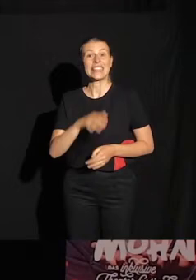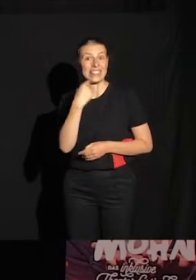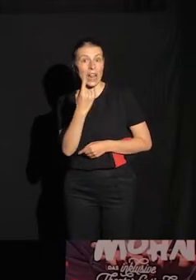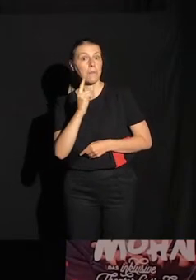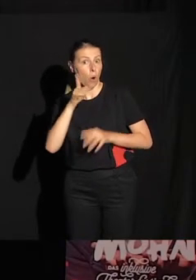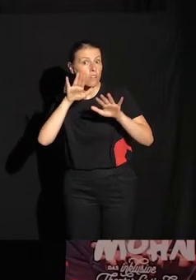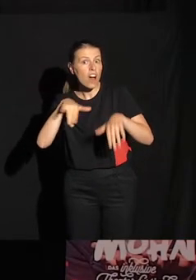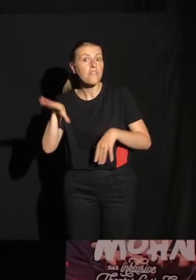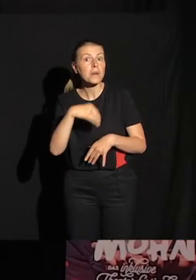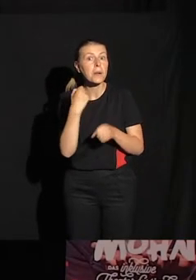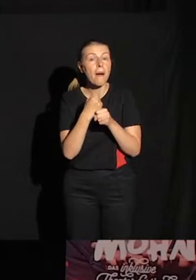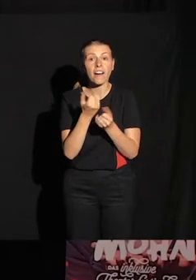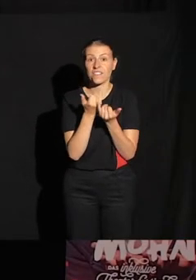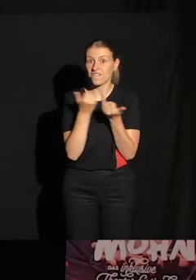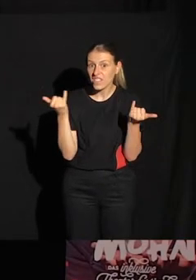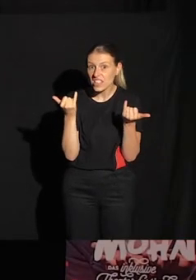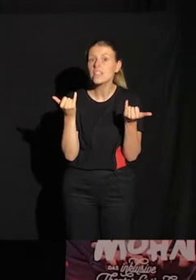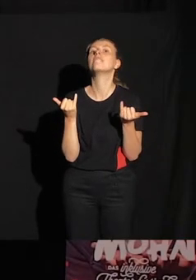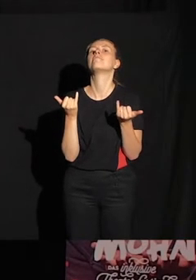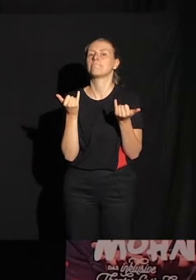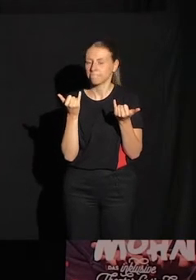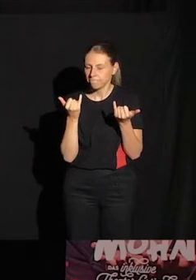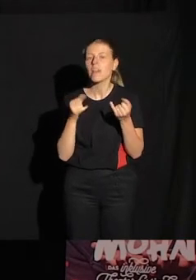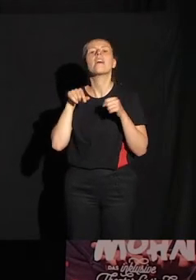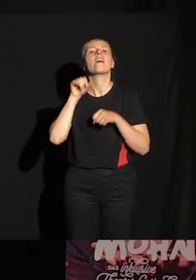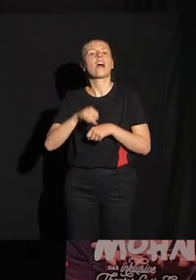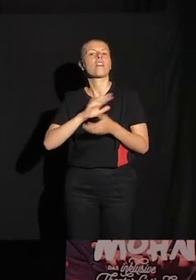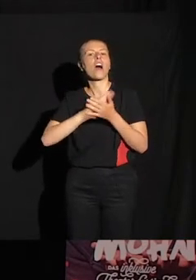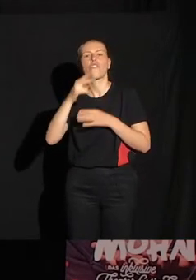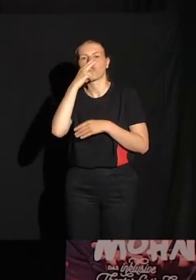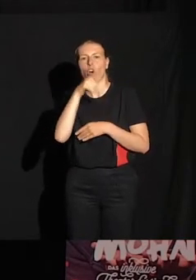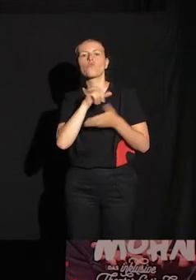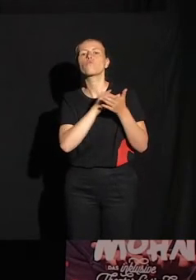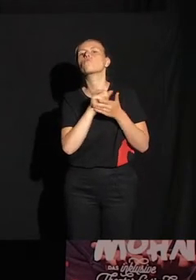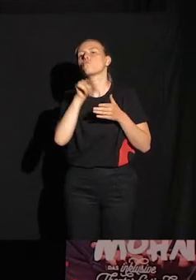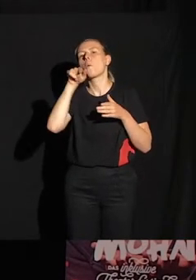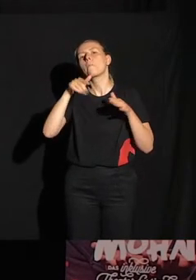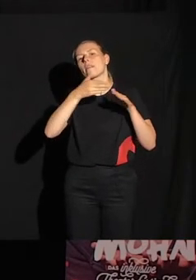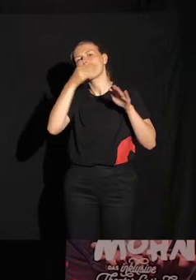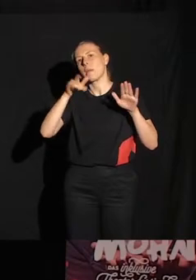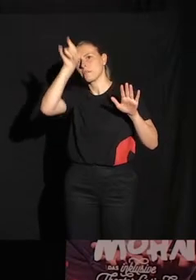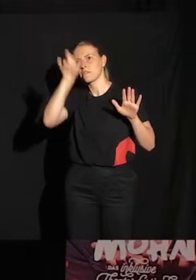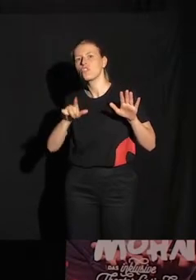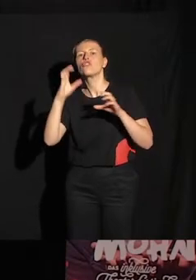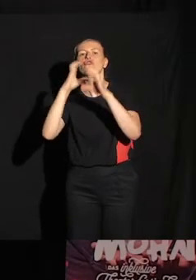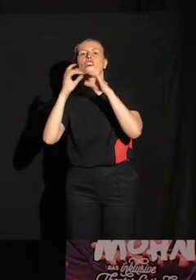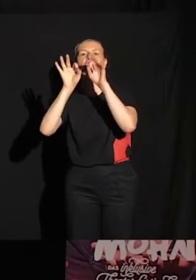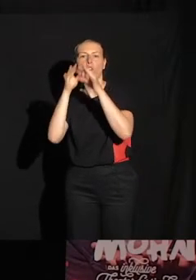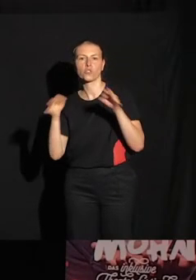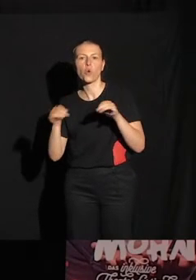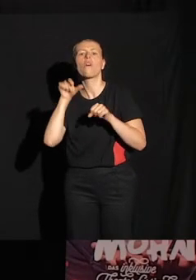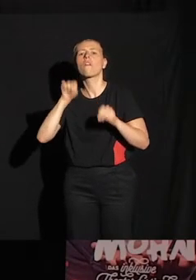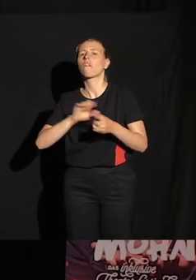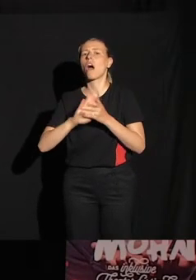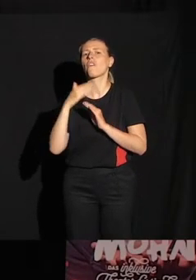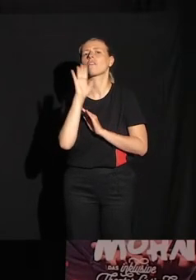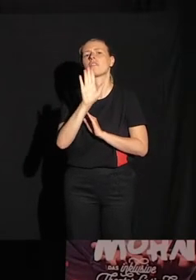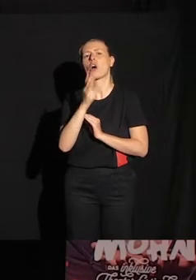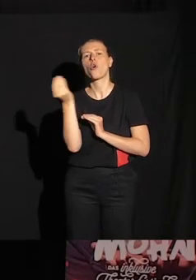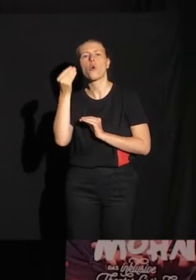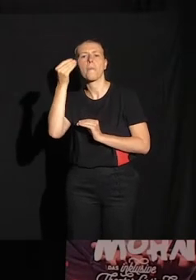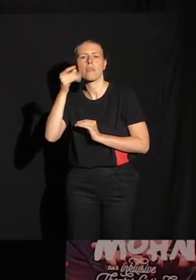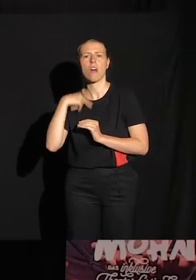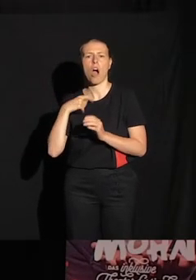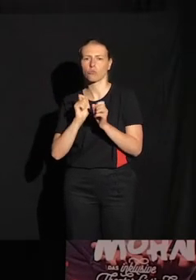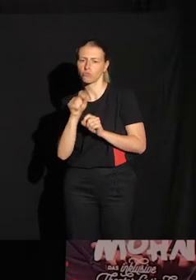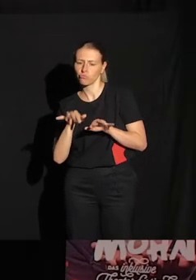beteiligen an diesen Gesprächen. Es gibt eine Chat-Funktion und wir freuen uns total über Kommentare, über Fragen und diese